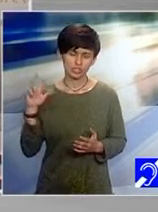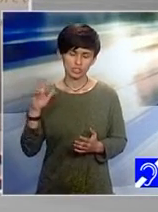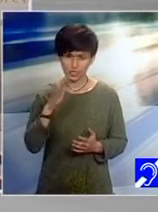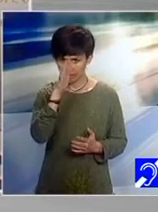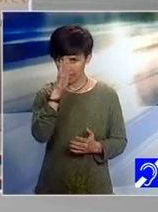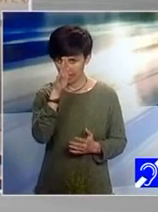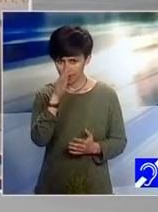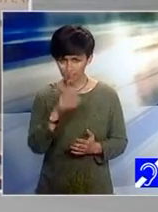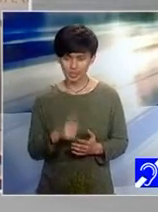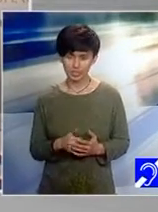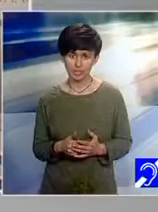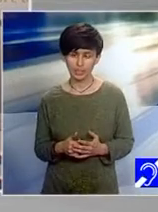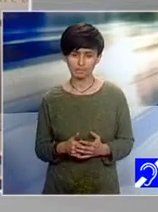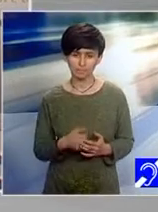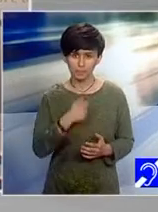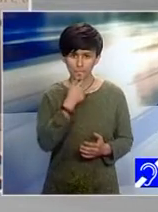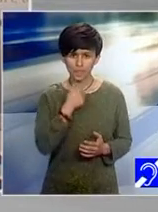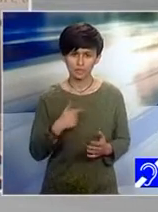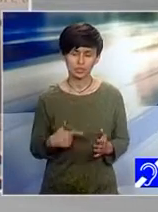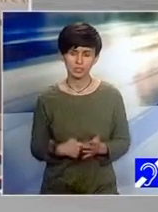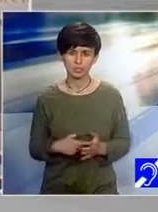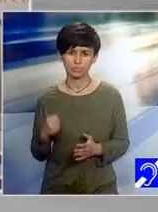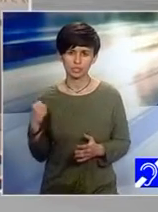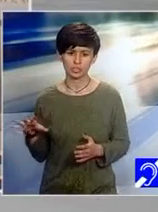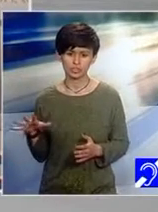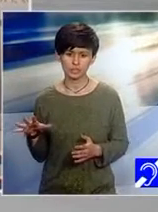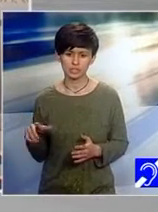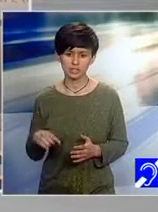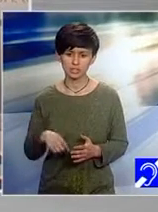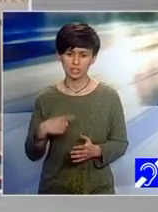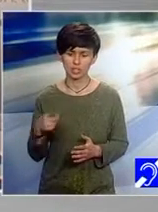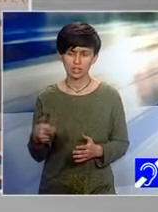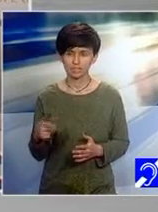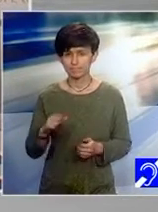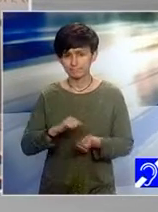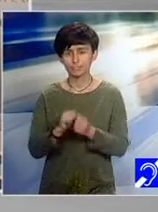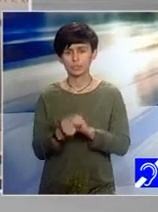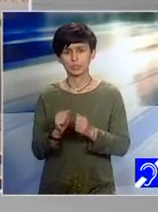aprilie, anul 2015, după lupte seculare